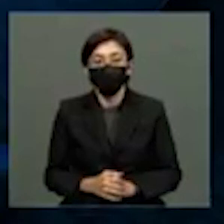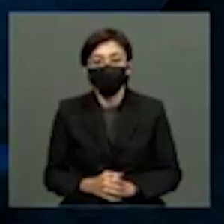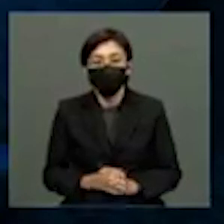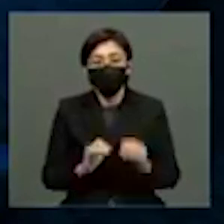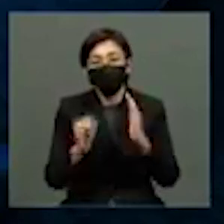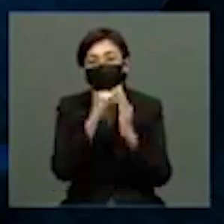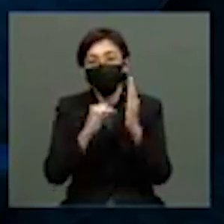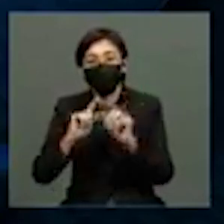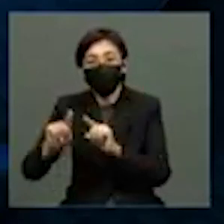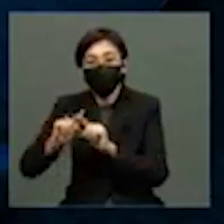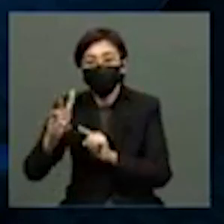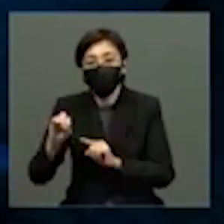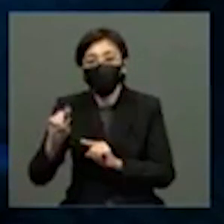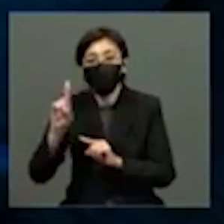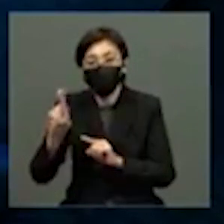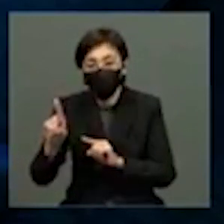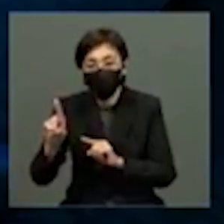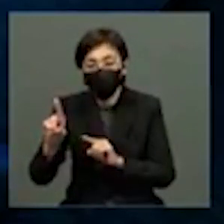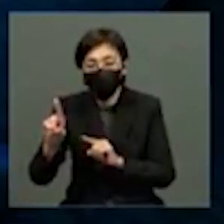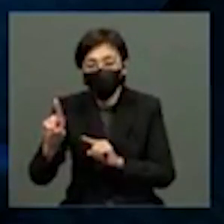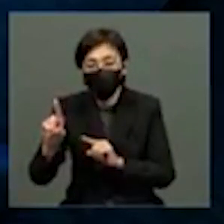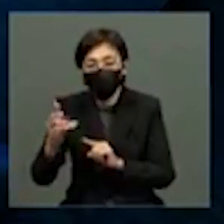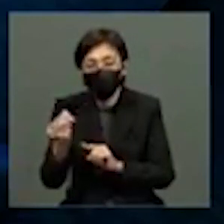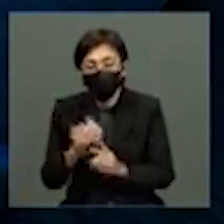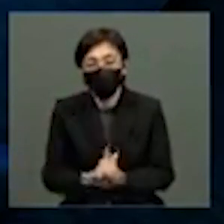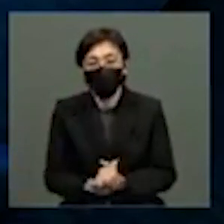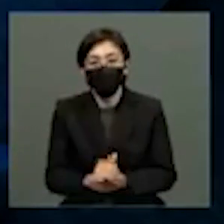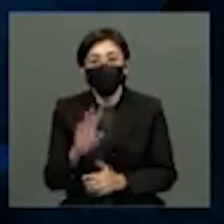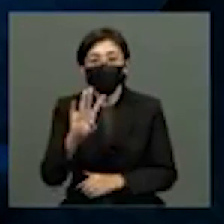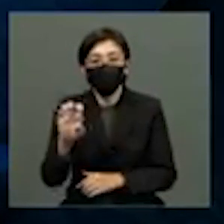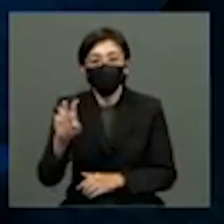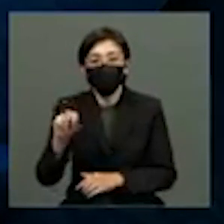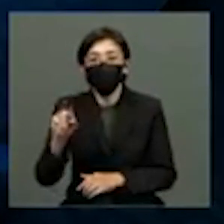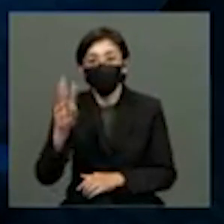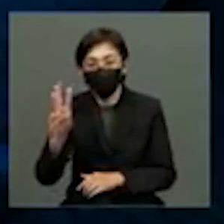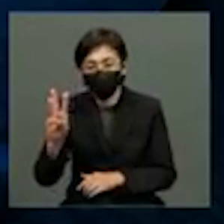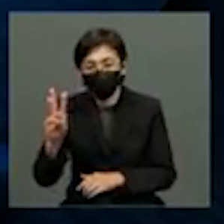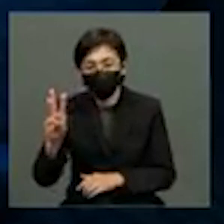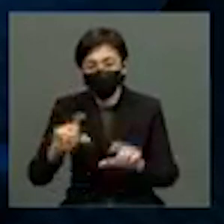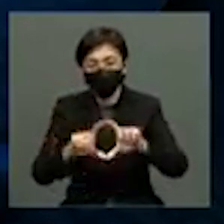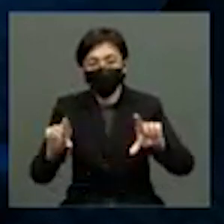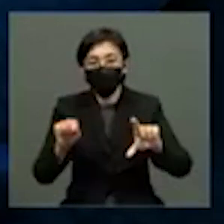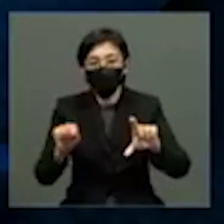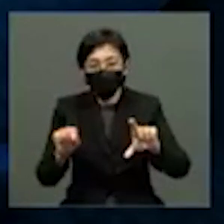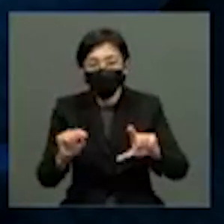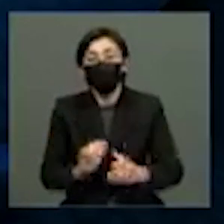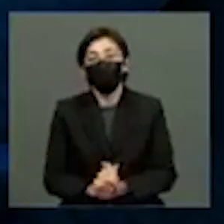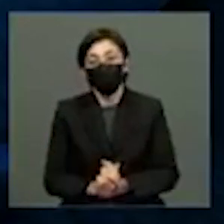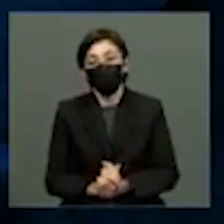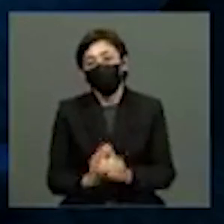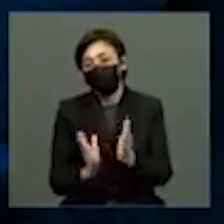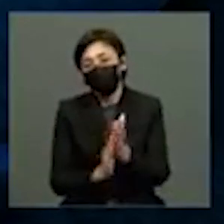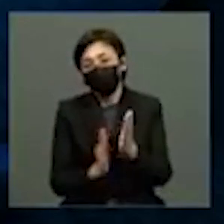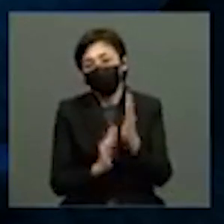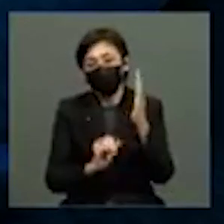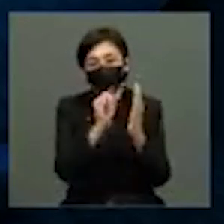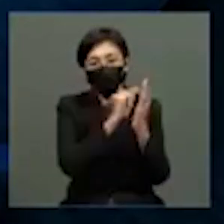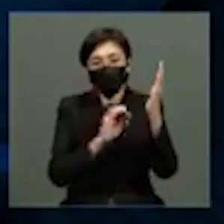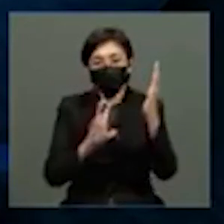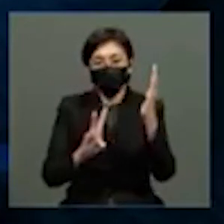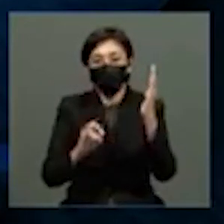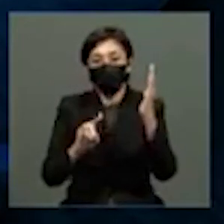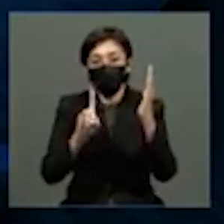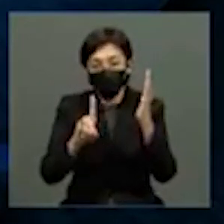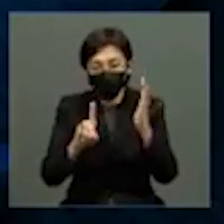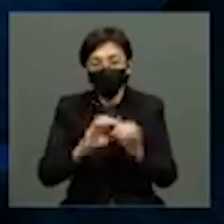อื่นๆอีก71จังหวัดลงมาเหลืออยู่436ต้องชม71จังหวัดนะครับที่ตัวเลขลดล